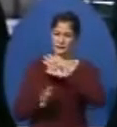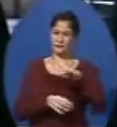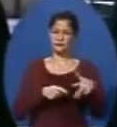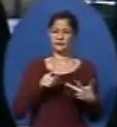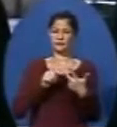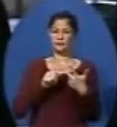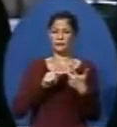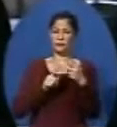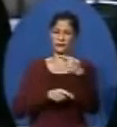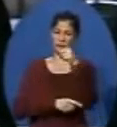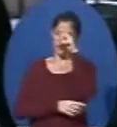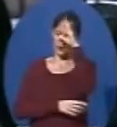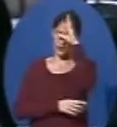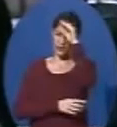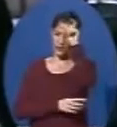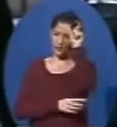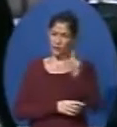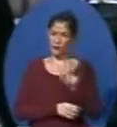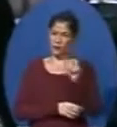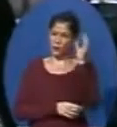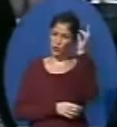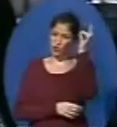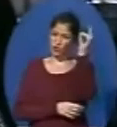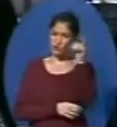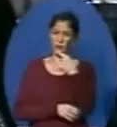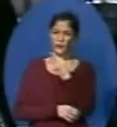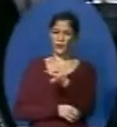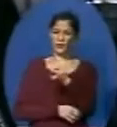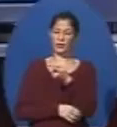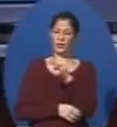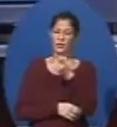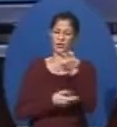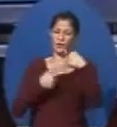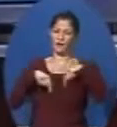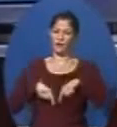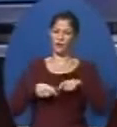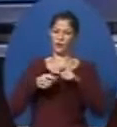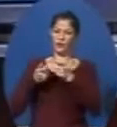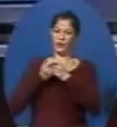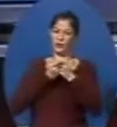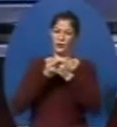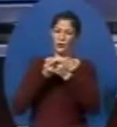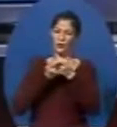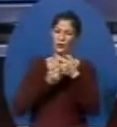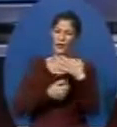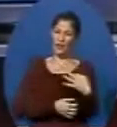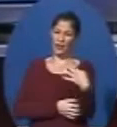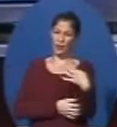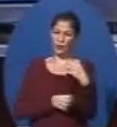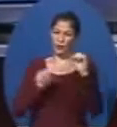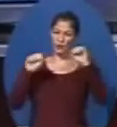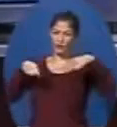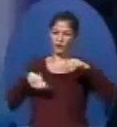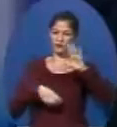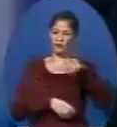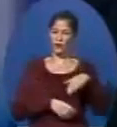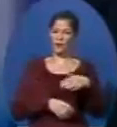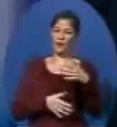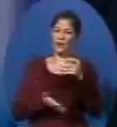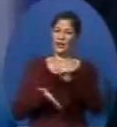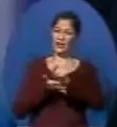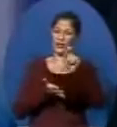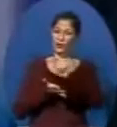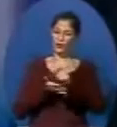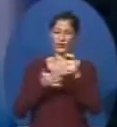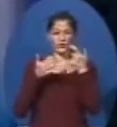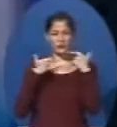תנועת איכות השלטון. וליובל יועז, פרשן משפטי בכיר ומרצה בנושאים האלה. קודם כל תתאר לנו